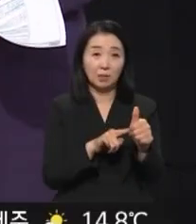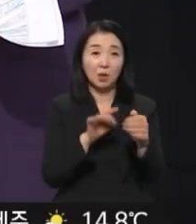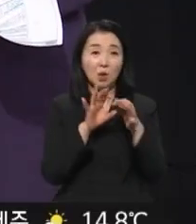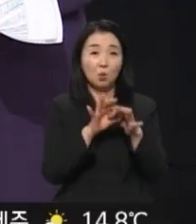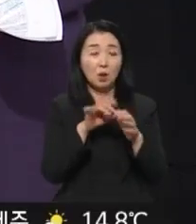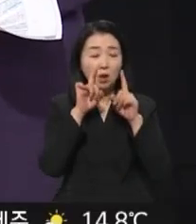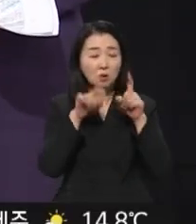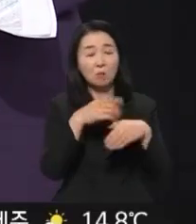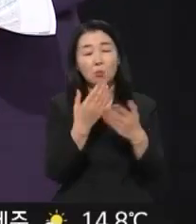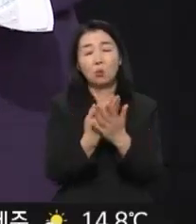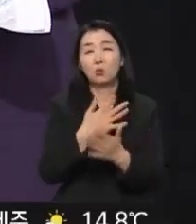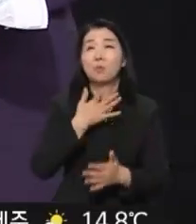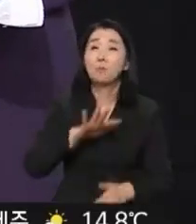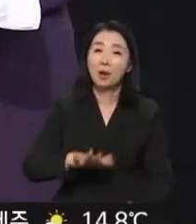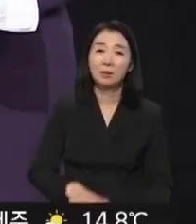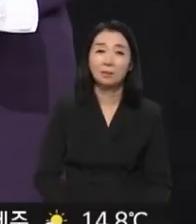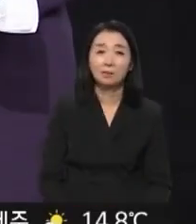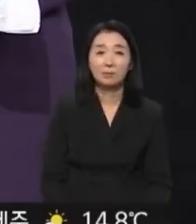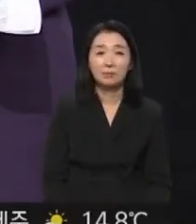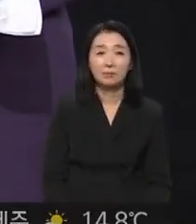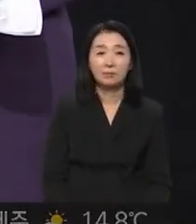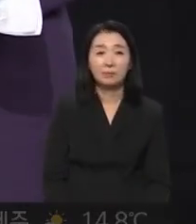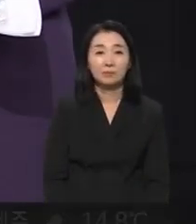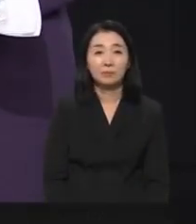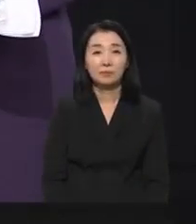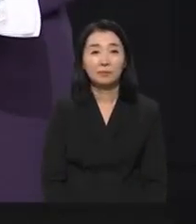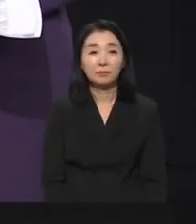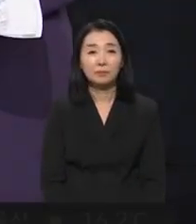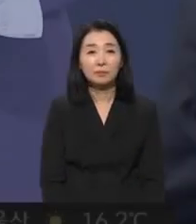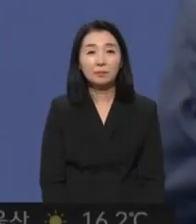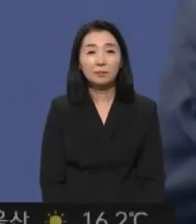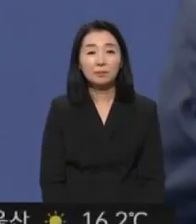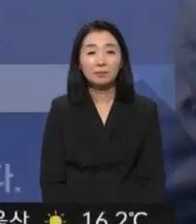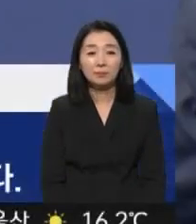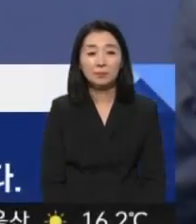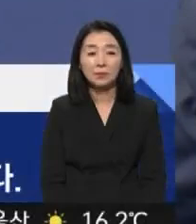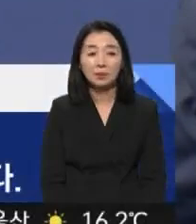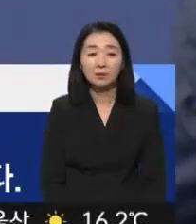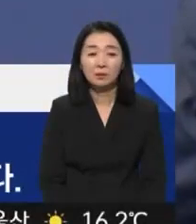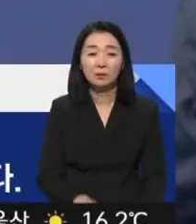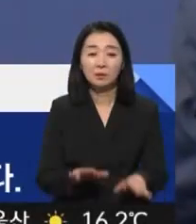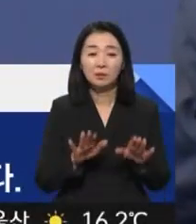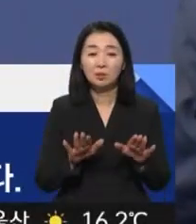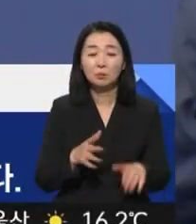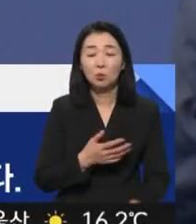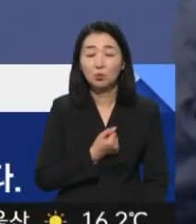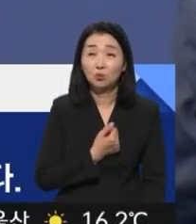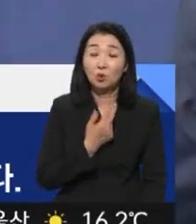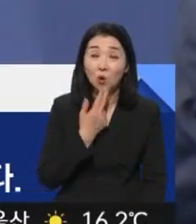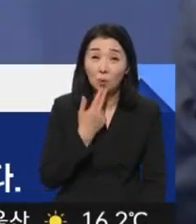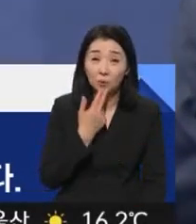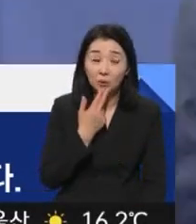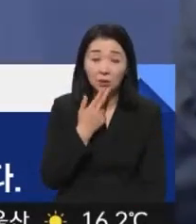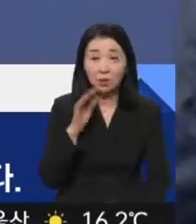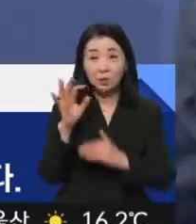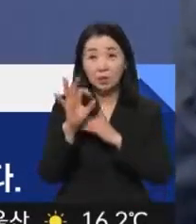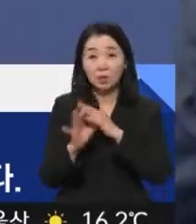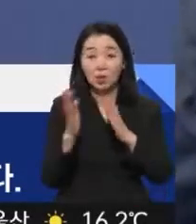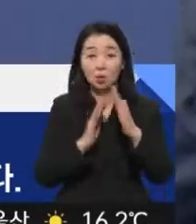관련 의혹을 모두 부인한 바 있는데요. 지금도 충격이 가시장 서해 공무원 피살